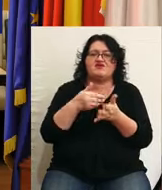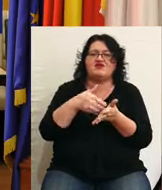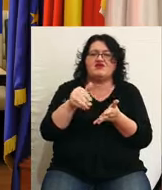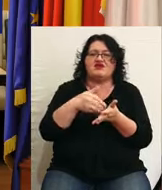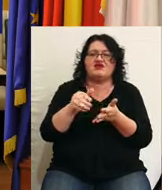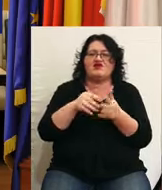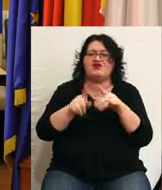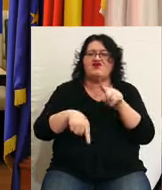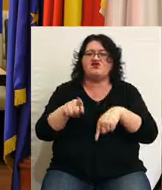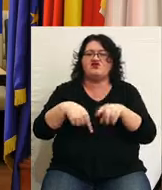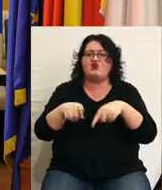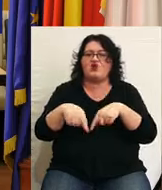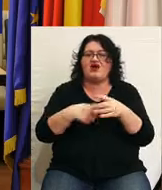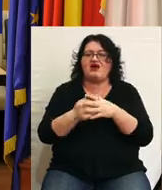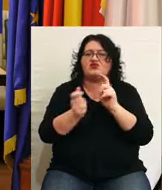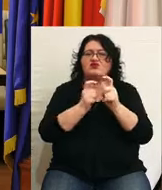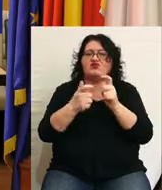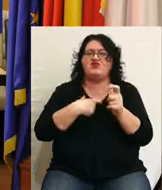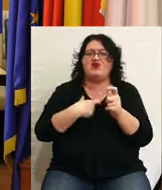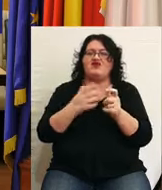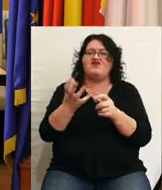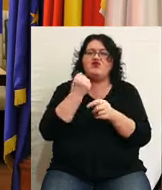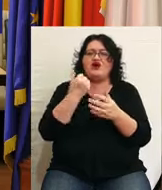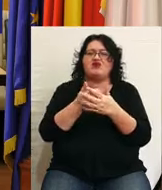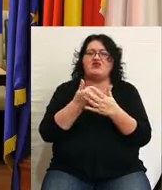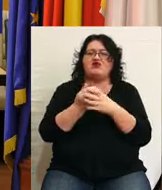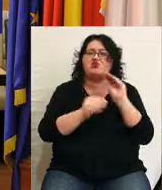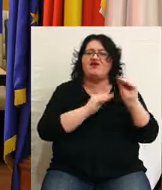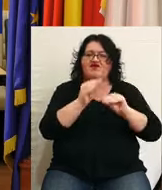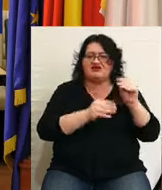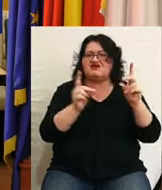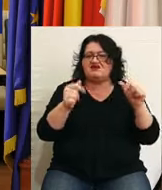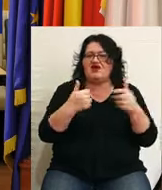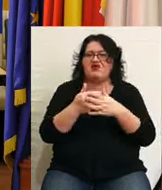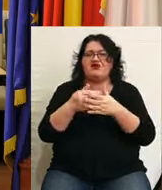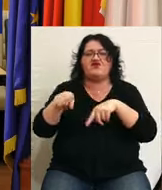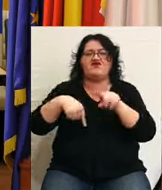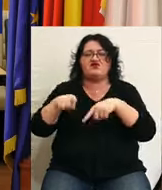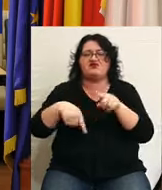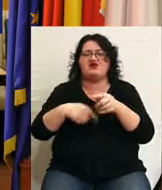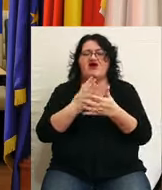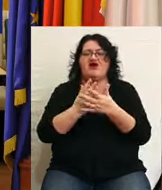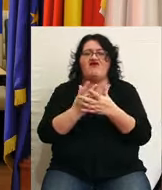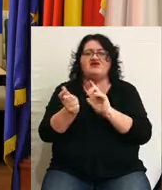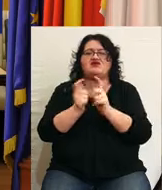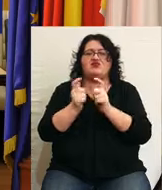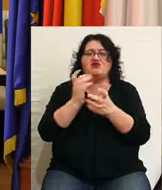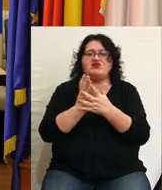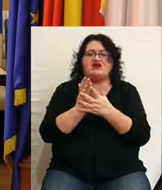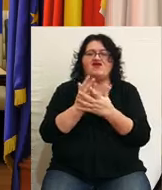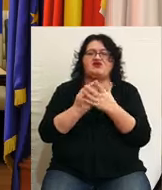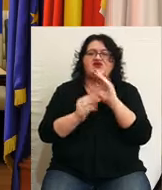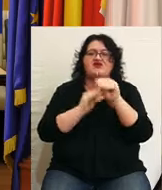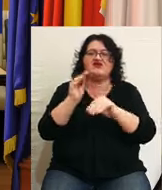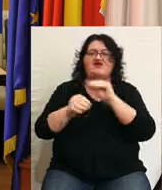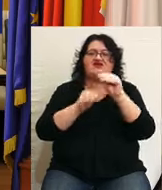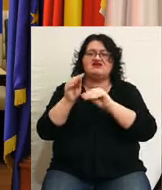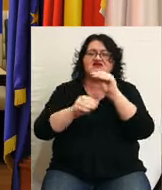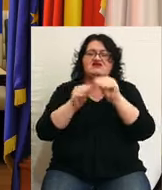cheltuieli de funcționare, adică un împrumut poate fi luat doar pentru investiții. Noi am și luat un împrumut anul acesta pentru investițiile